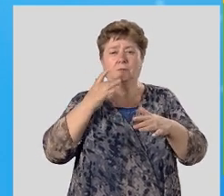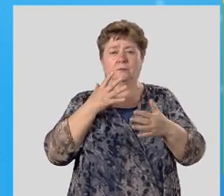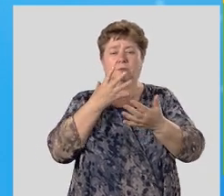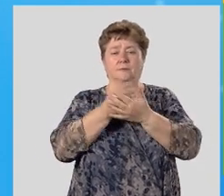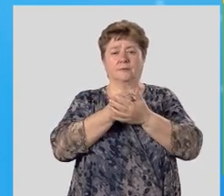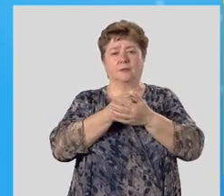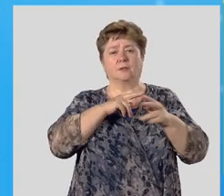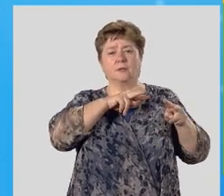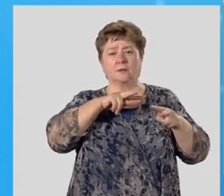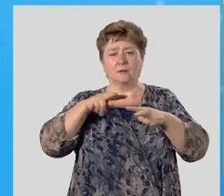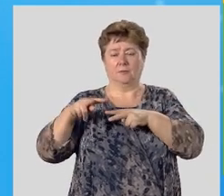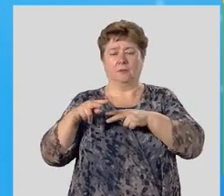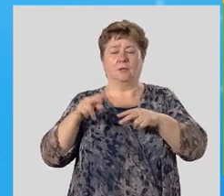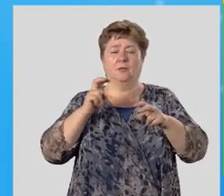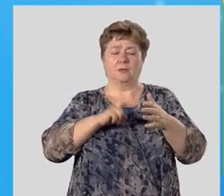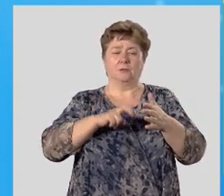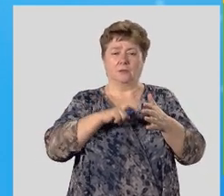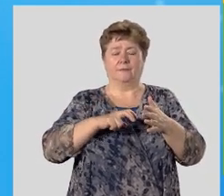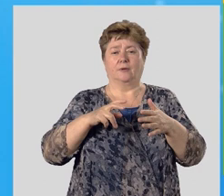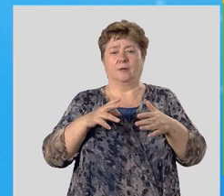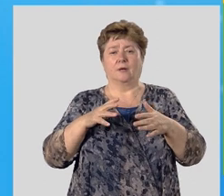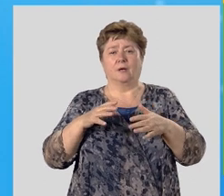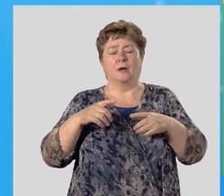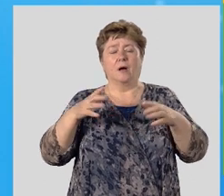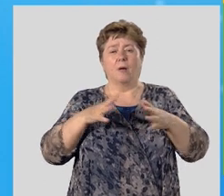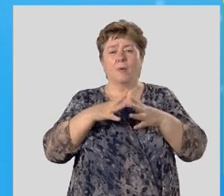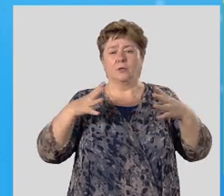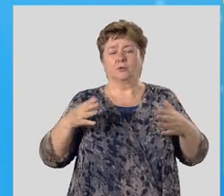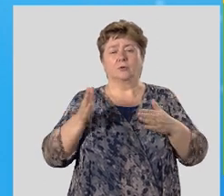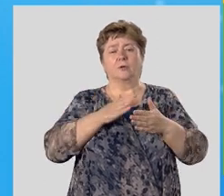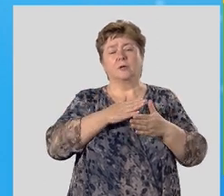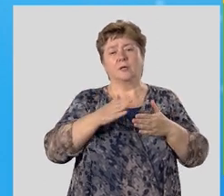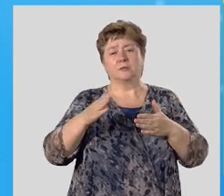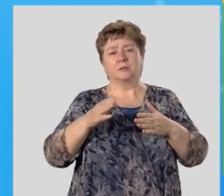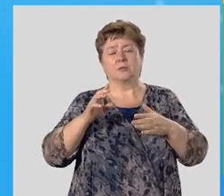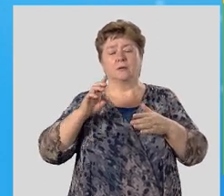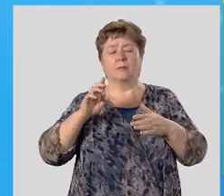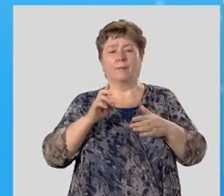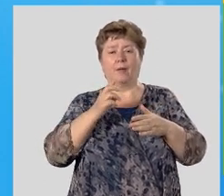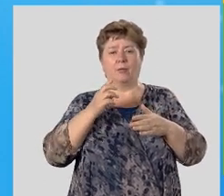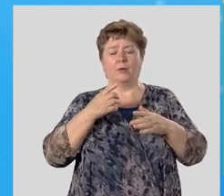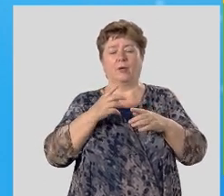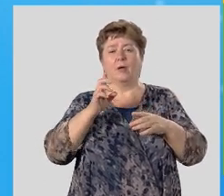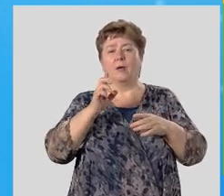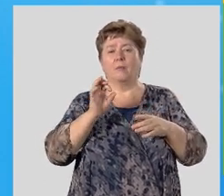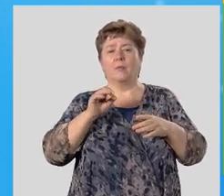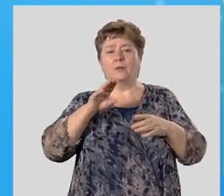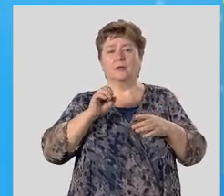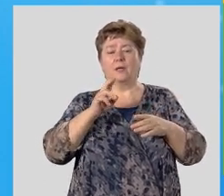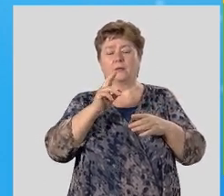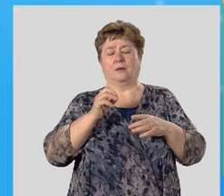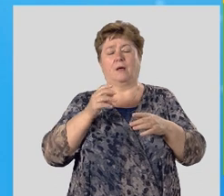объектами исследования. Большой раздел биологии – ботаника, это наука